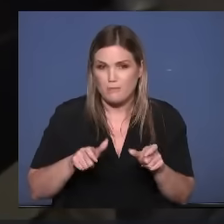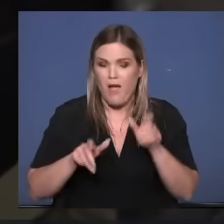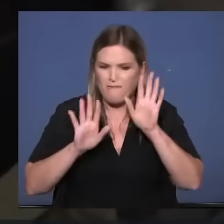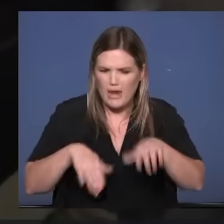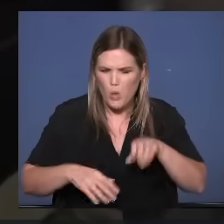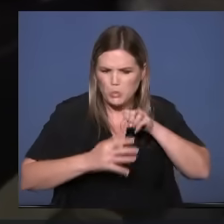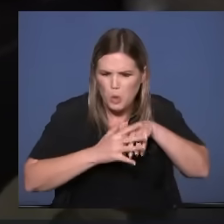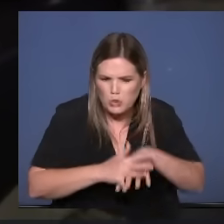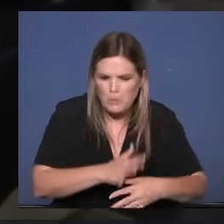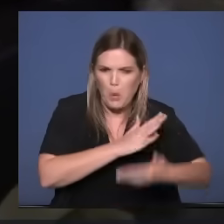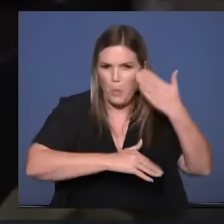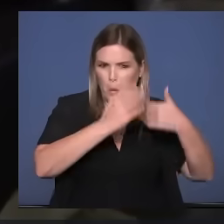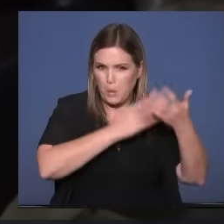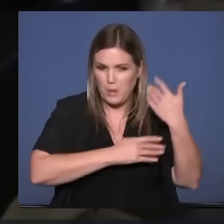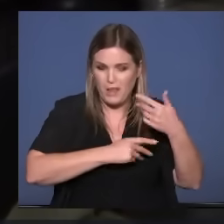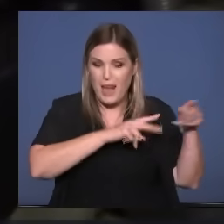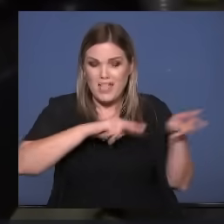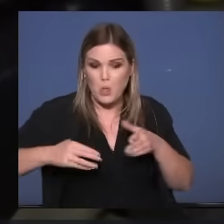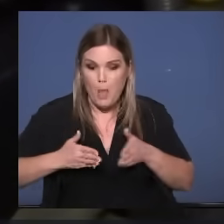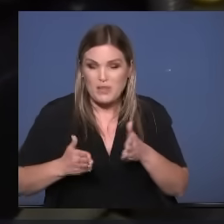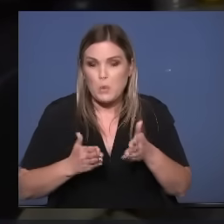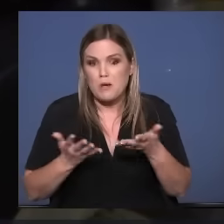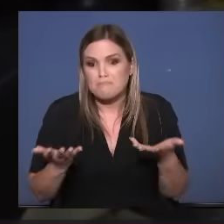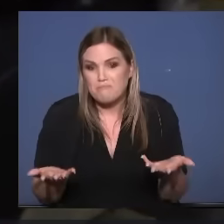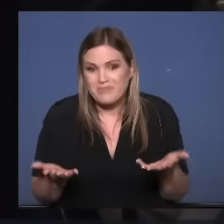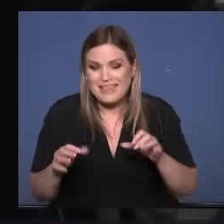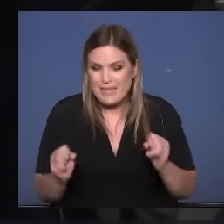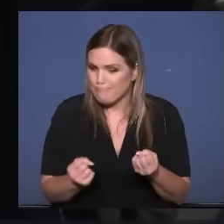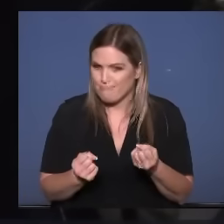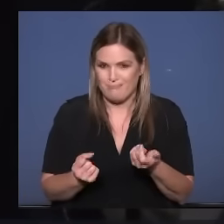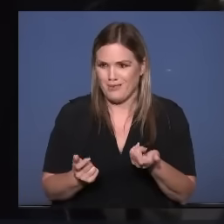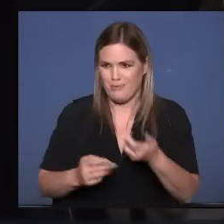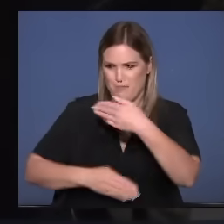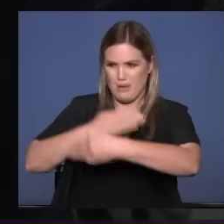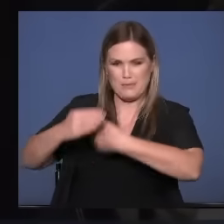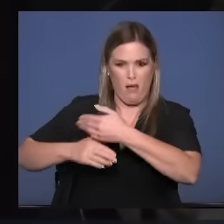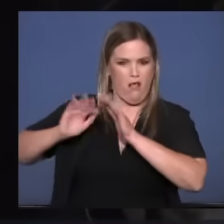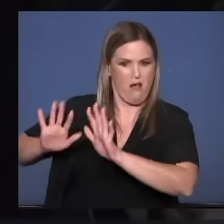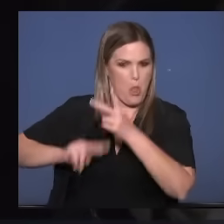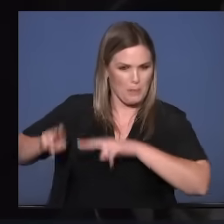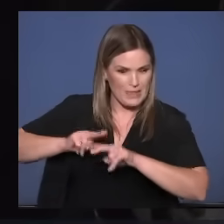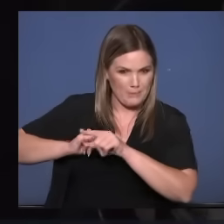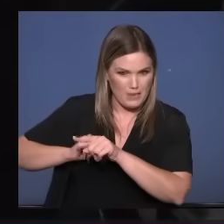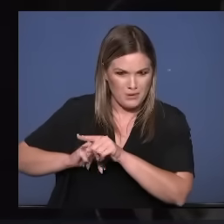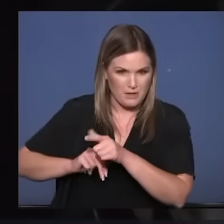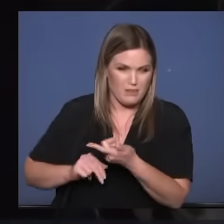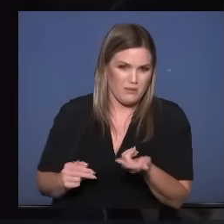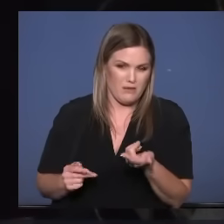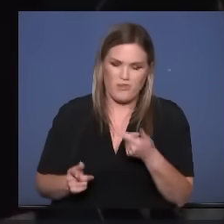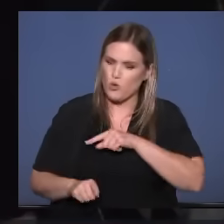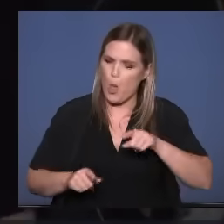האם לחזור למטולה במידה ולא יטפלו בחז בליו אנחנו לא מפחדים אנחנו חזקים אנחנו